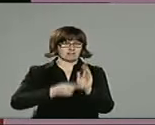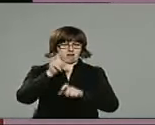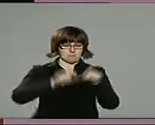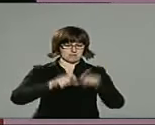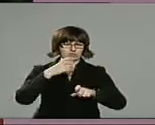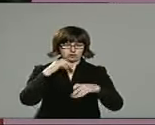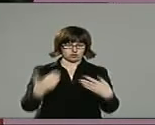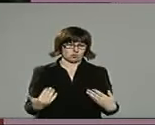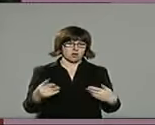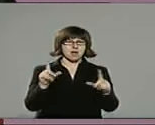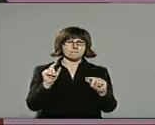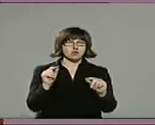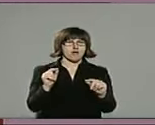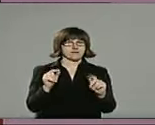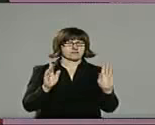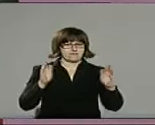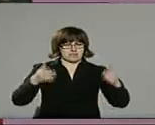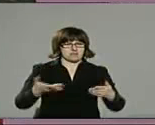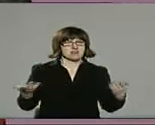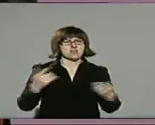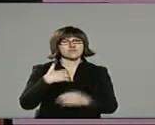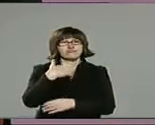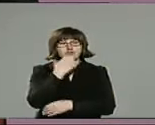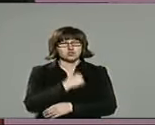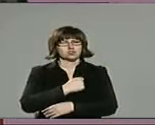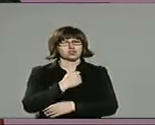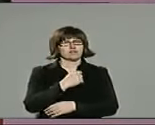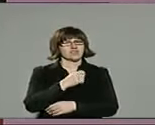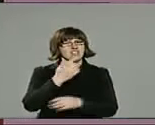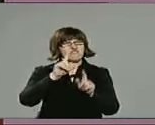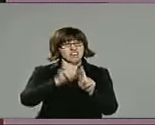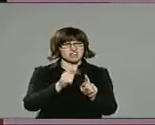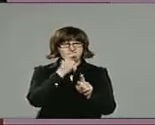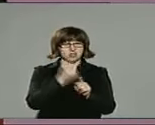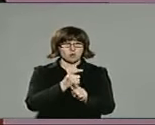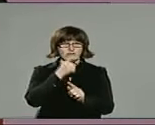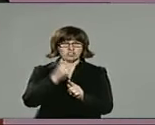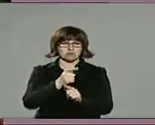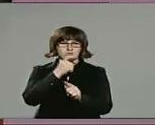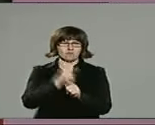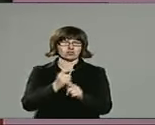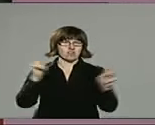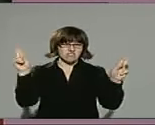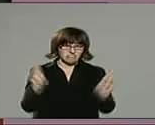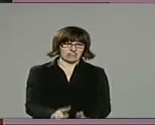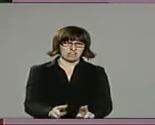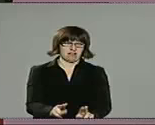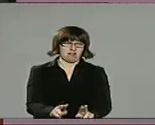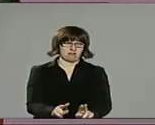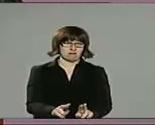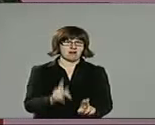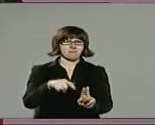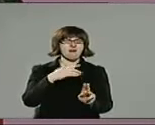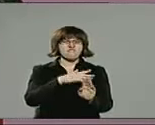Menschen. Das bedeutet im Kern, wir werden weniger versprechen als jemals zuvor, liebe Genossinnen und Genossen.